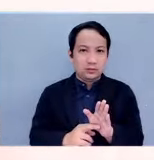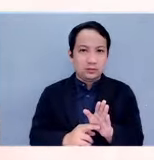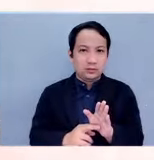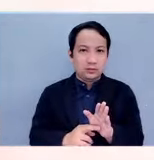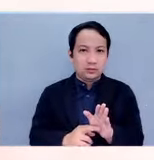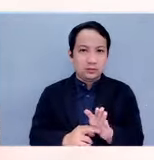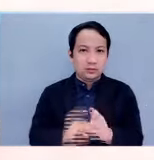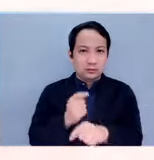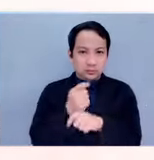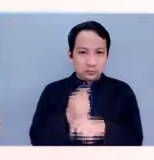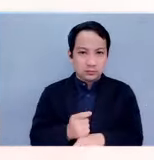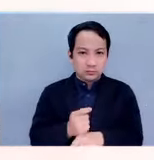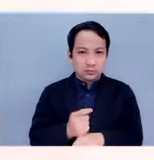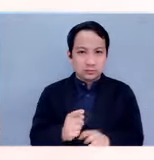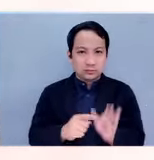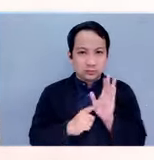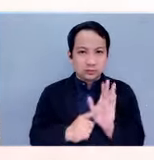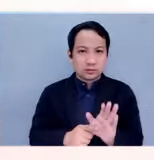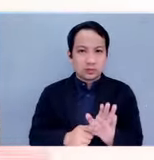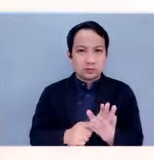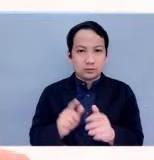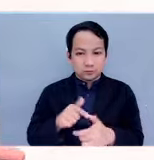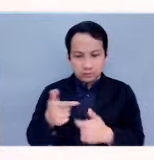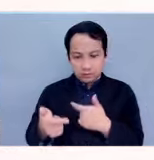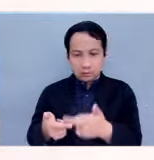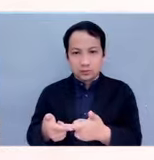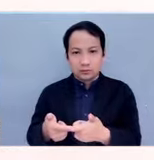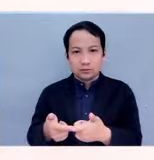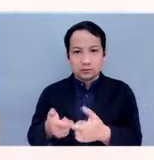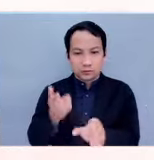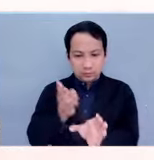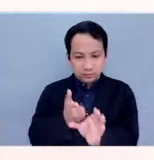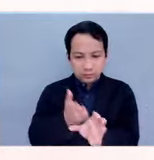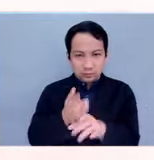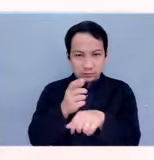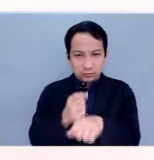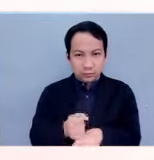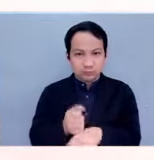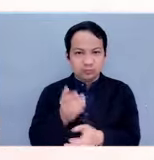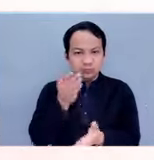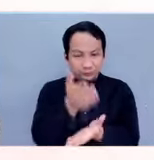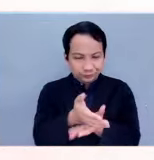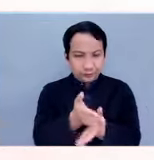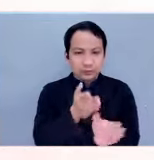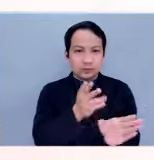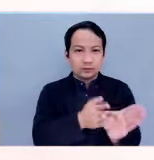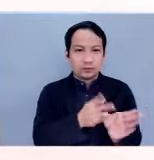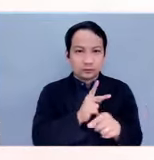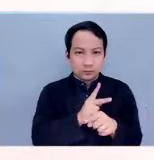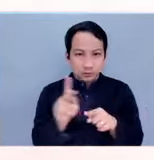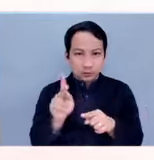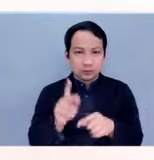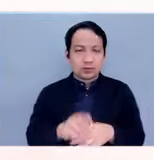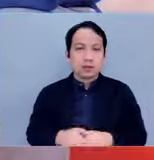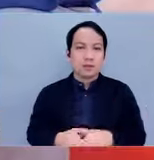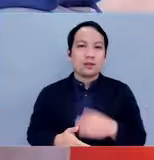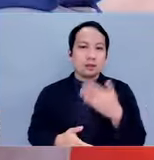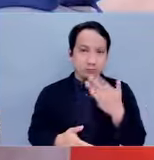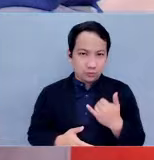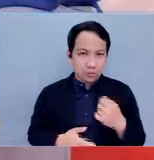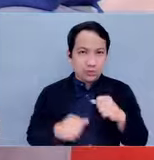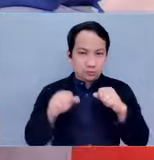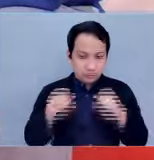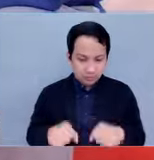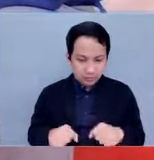kasing tulungan, yun. Pwede yung sa psychotherapy, kaya kayo pupunta sa professional, sa counselor, kasi meron naman pwedeng mga